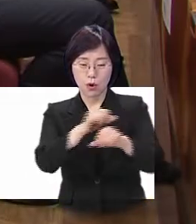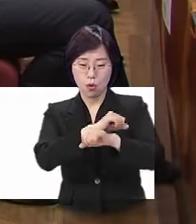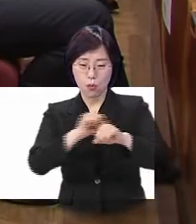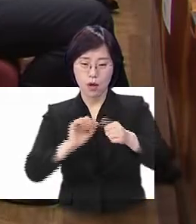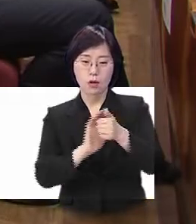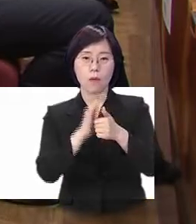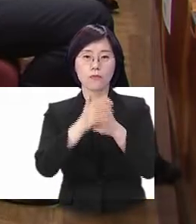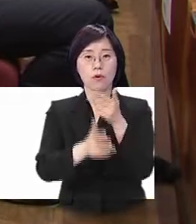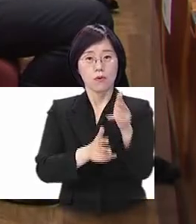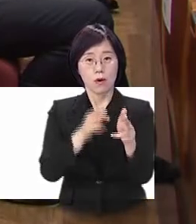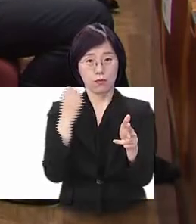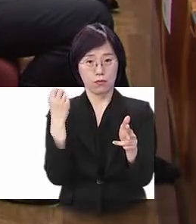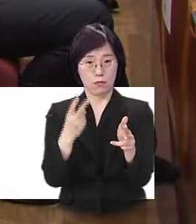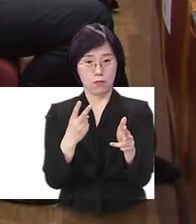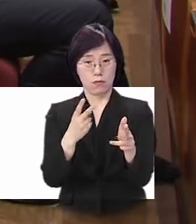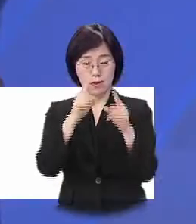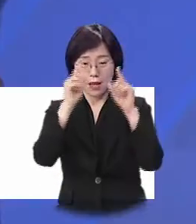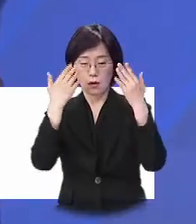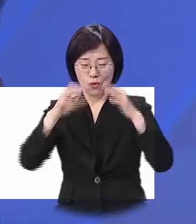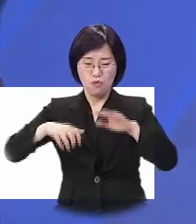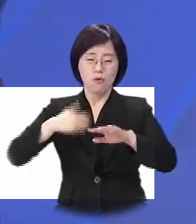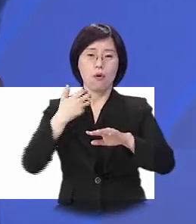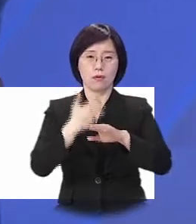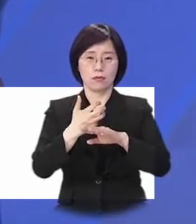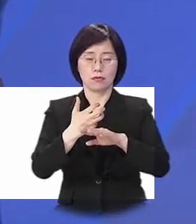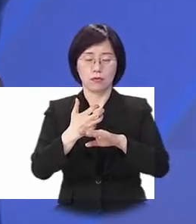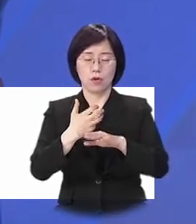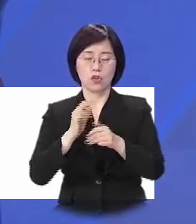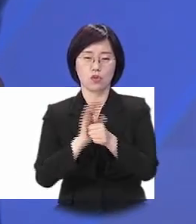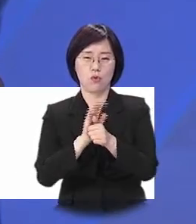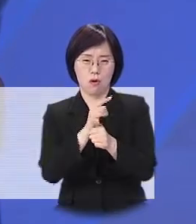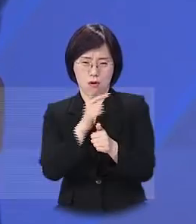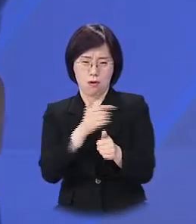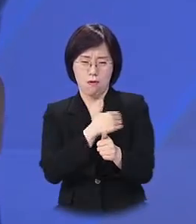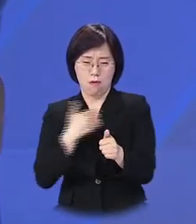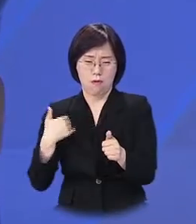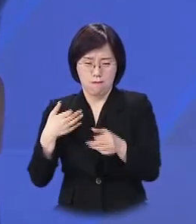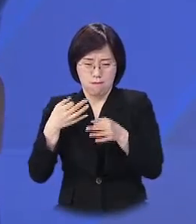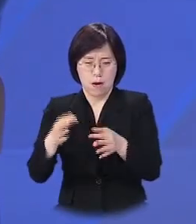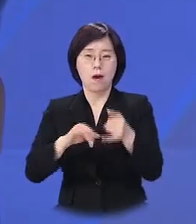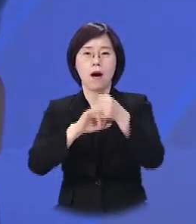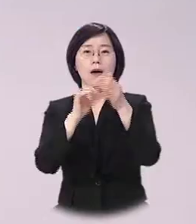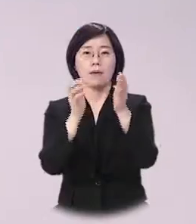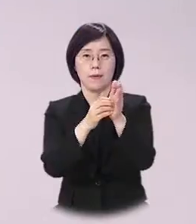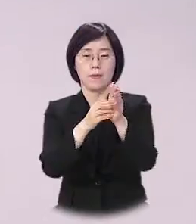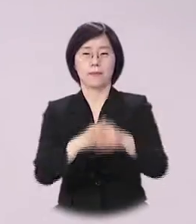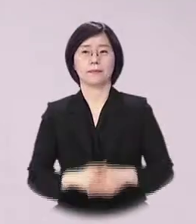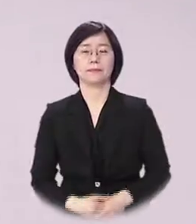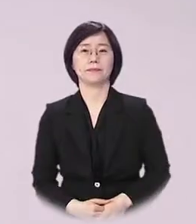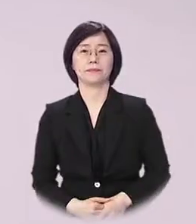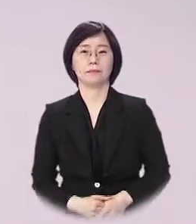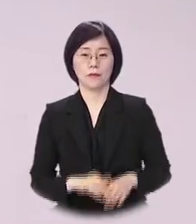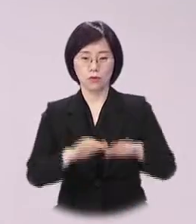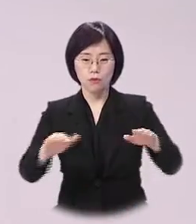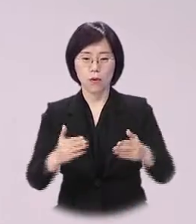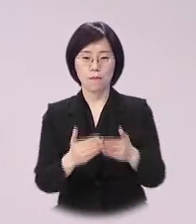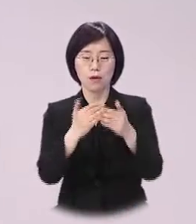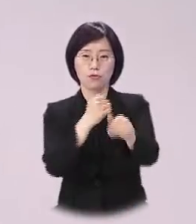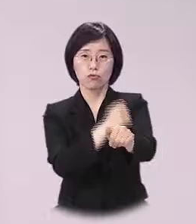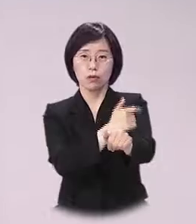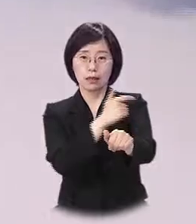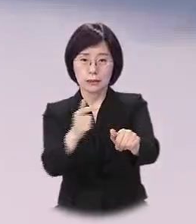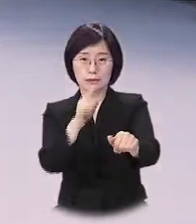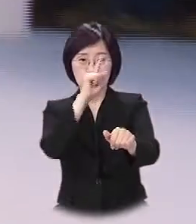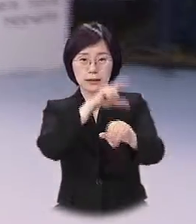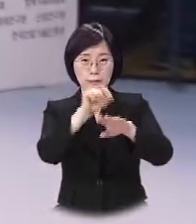초광역 협력 사업과 대학 혁신에도 아낌없는 지원과 투자를 약속했습니다. 균형 발전에 기여한